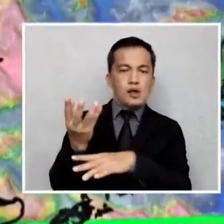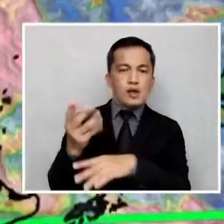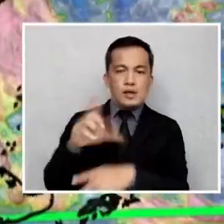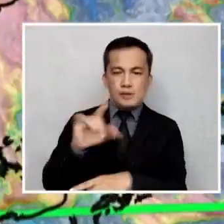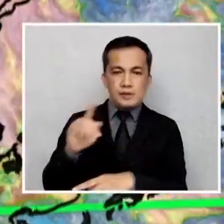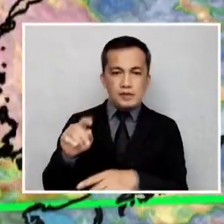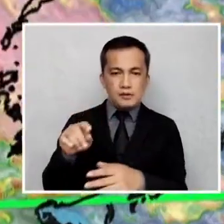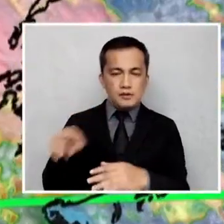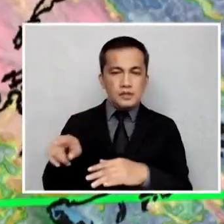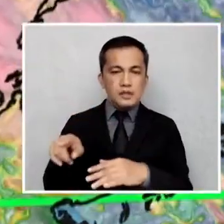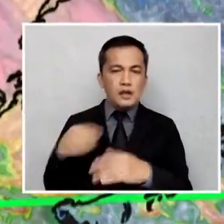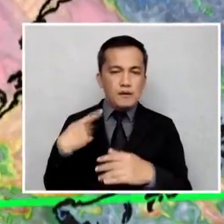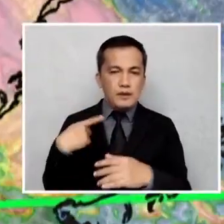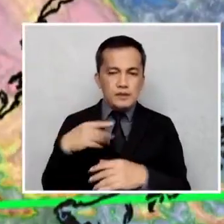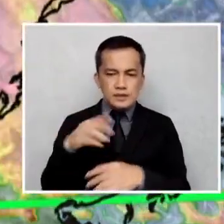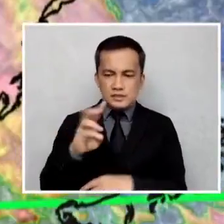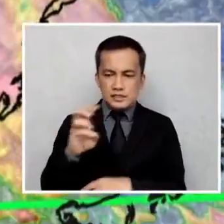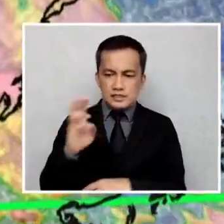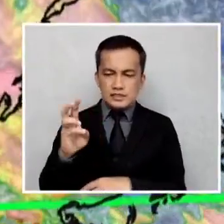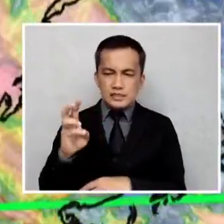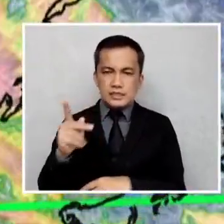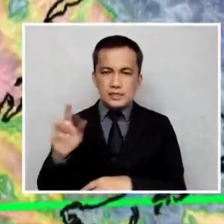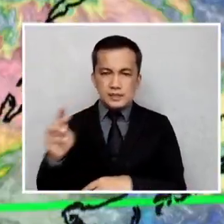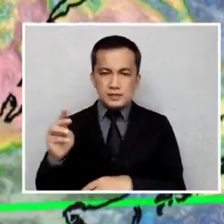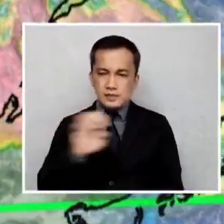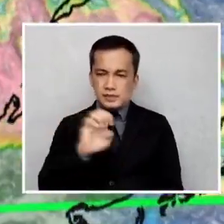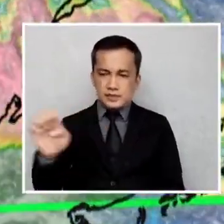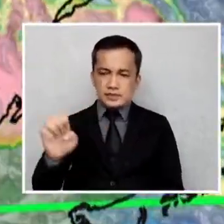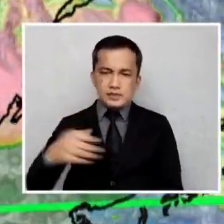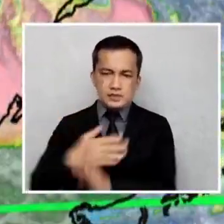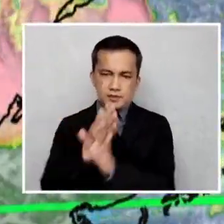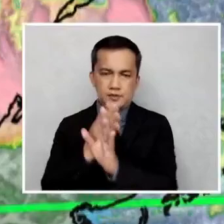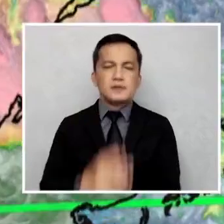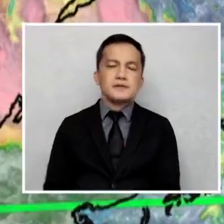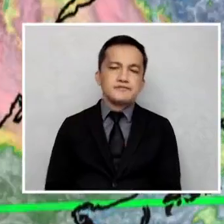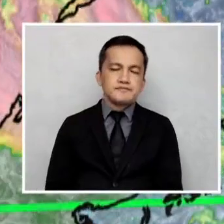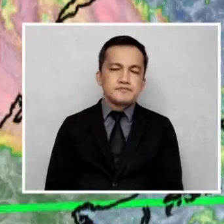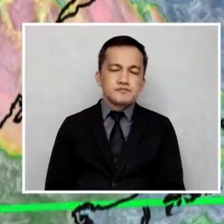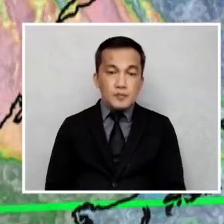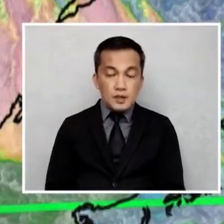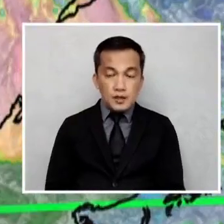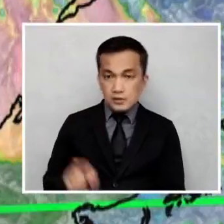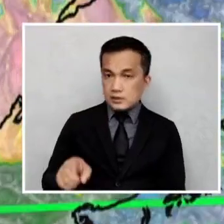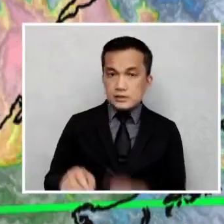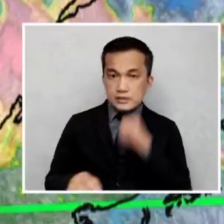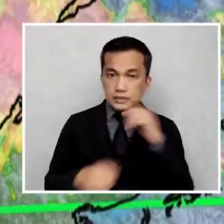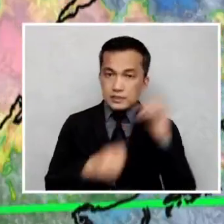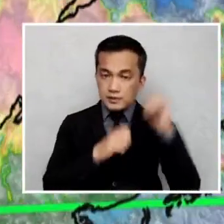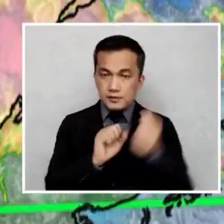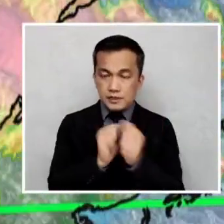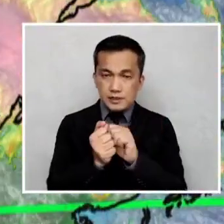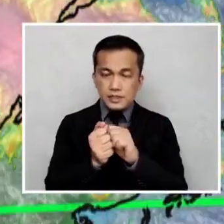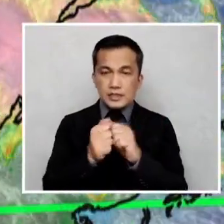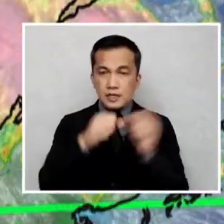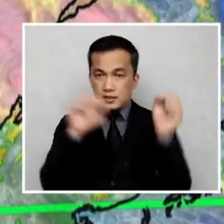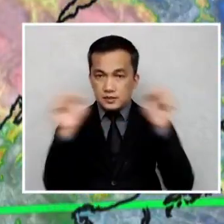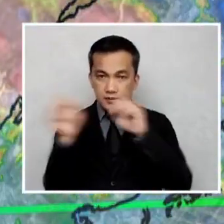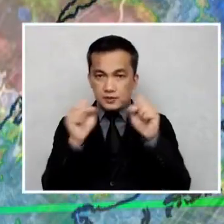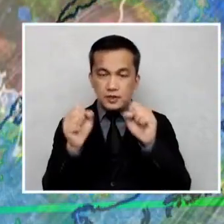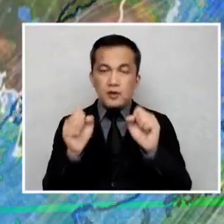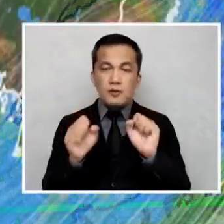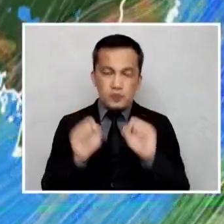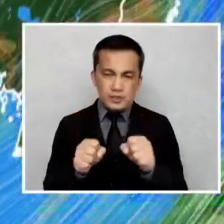huling namataan 660 kilometers silangan ng Davao City. Hindi rin po ito inasang magiging bagyo at posibleng malusaw